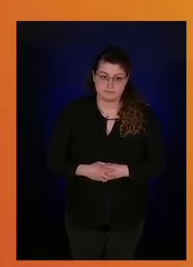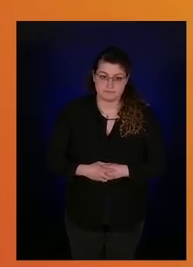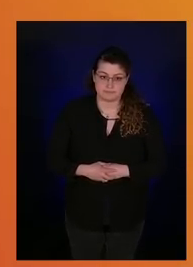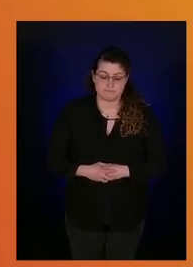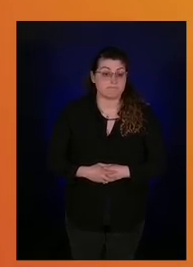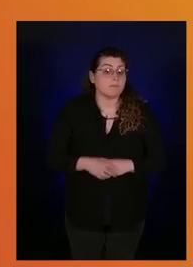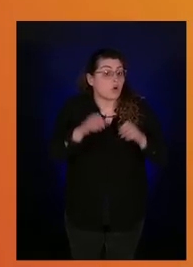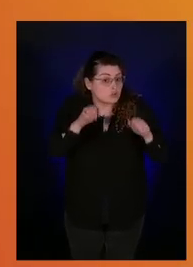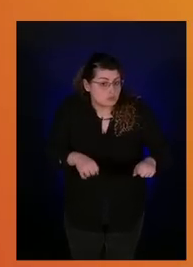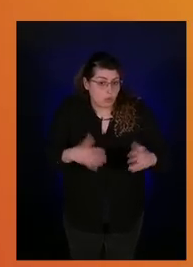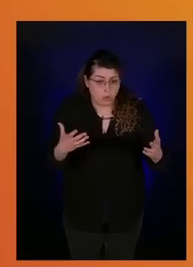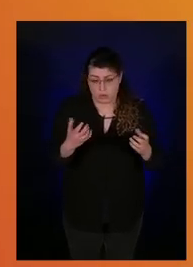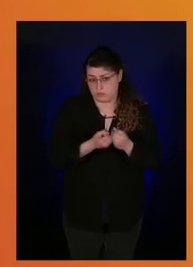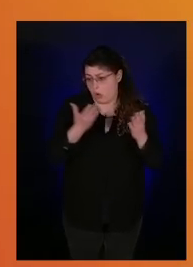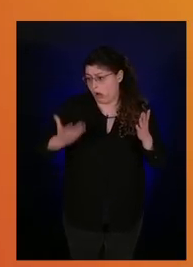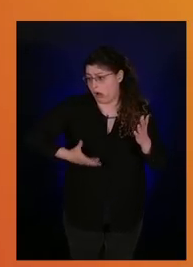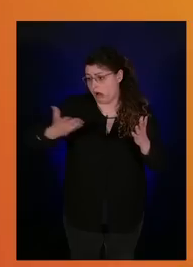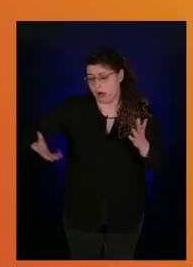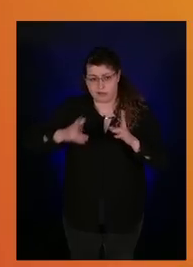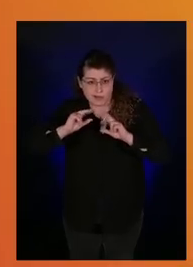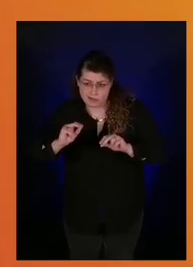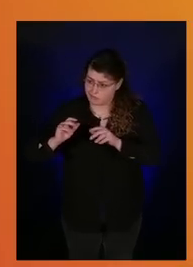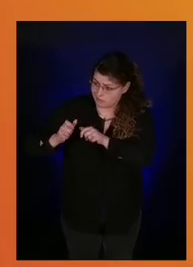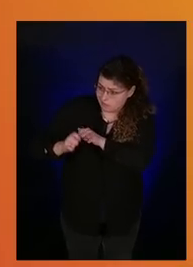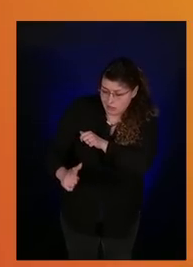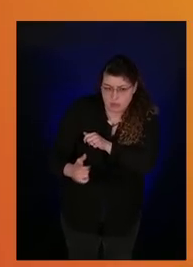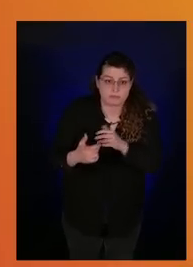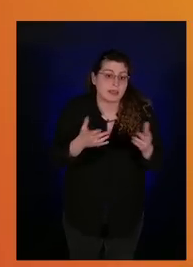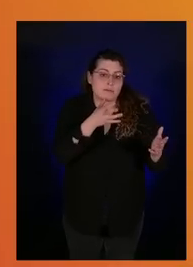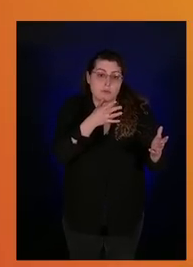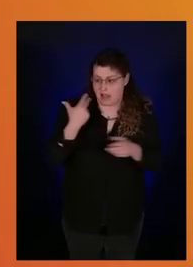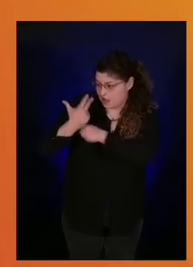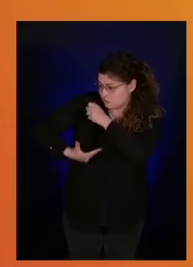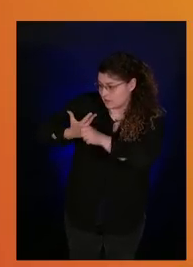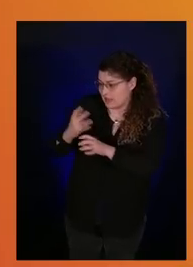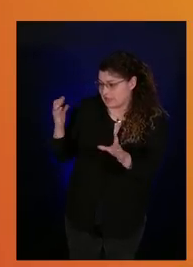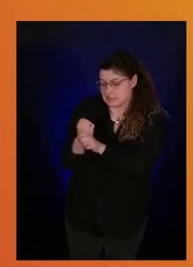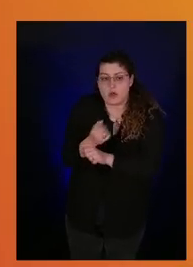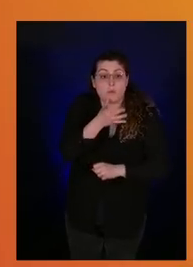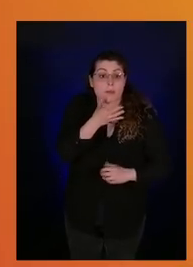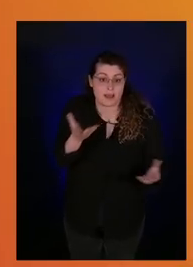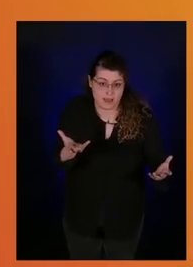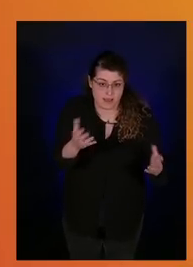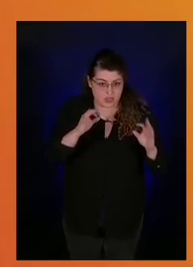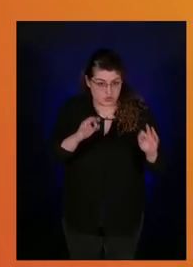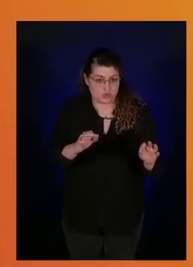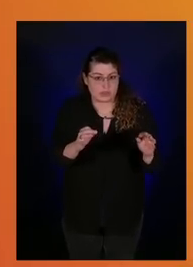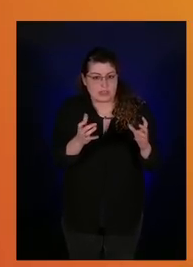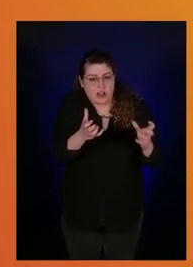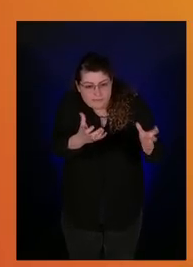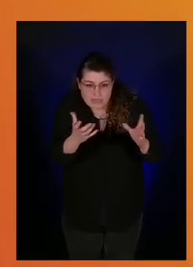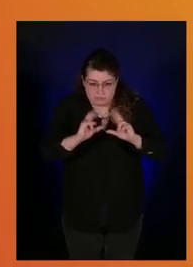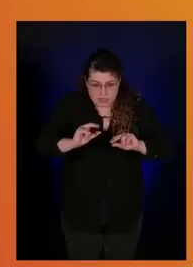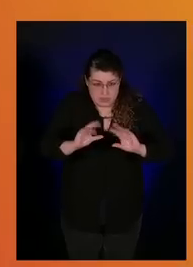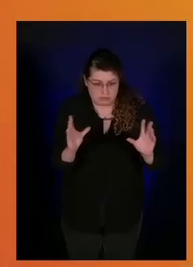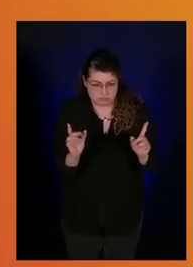Je pourrais passer plusieurs heures à vous expliquer comment on a fait, mais on ne peut pas revenir sur les trois années de lutte. Et je voudrais quand même qu'on fasse un petit peu le point. Je vais essayer de